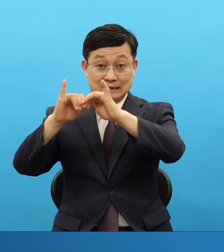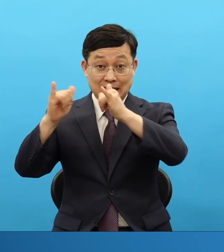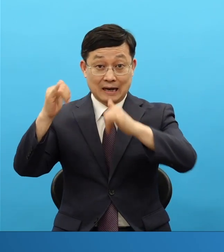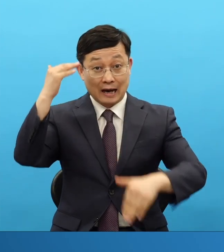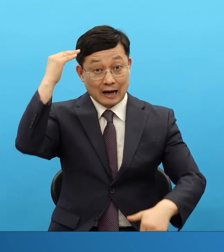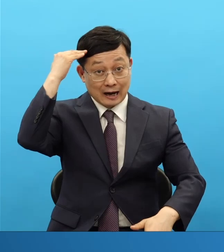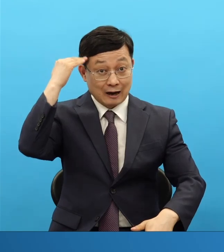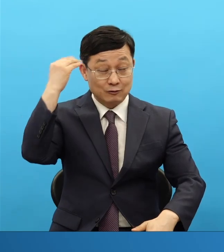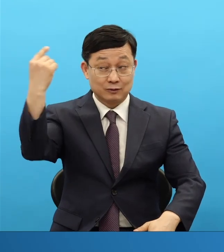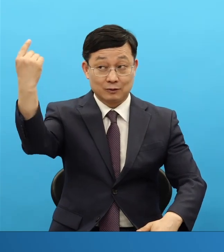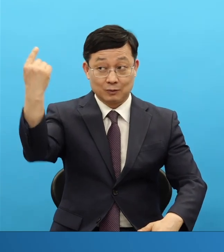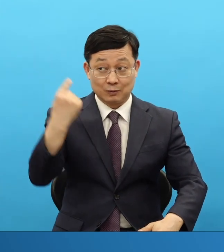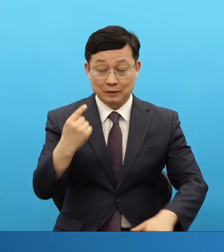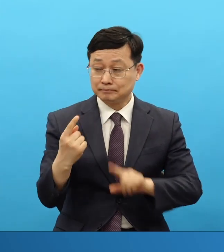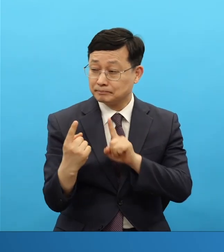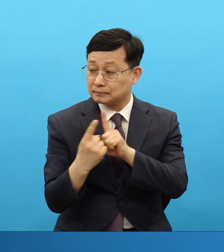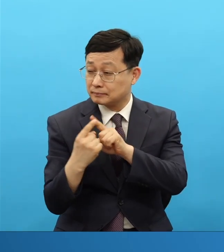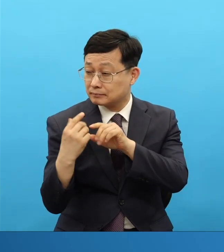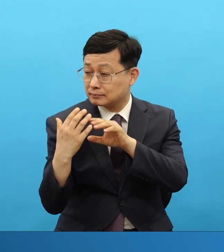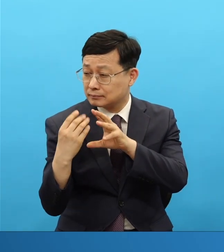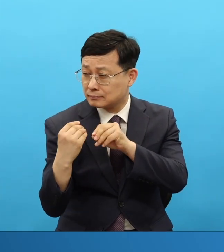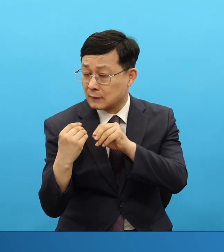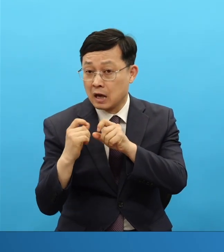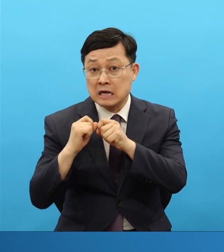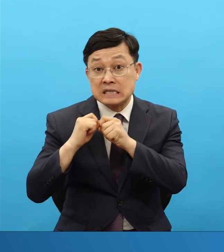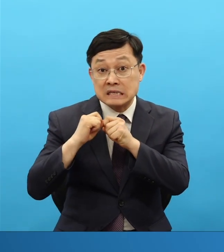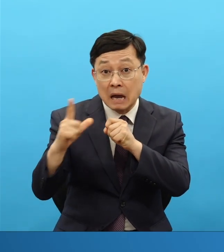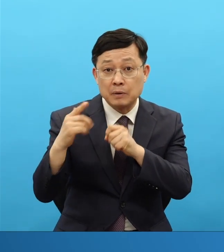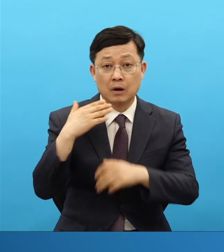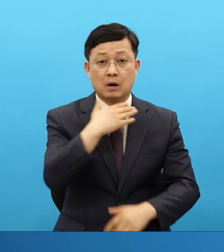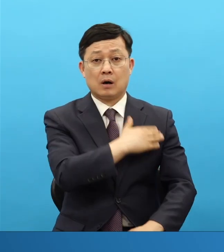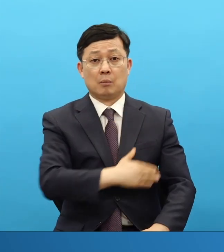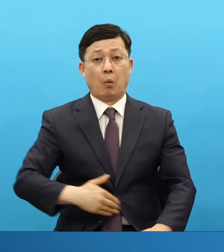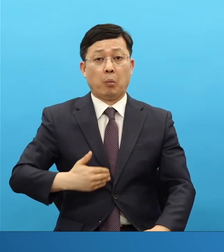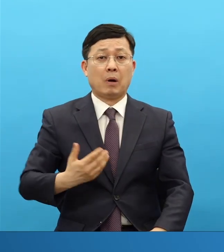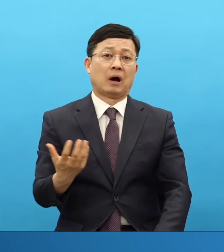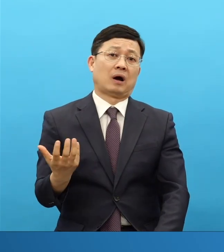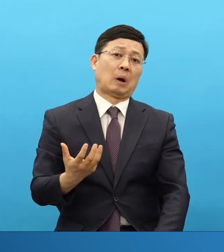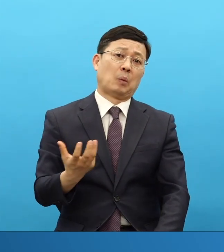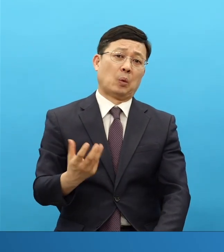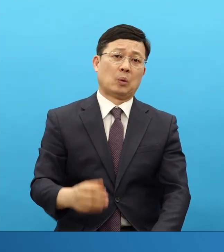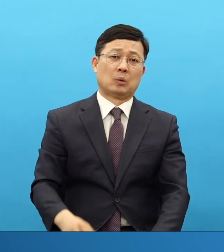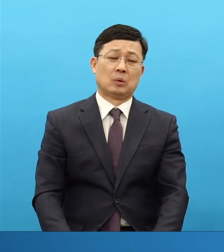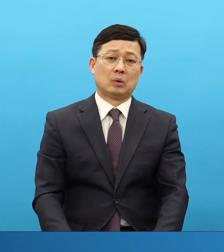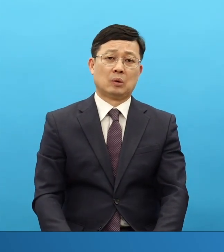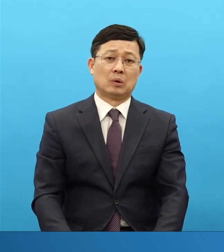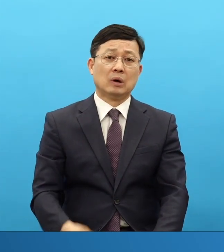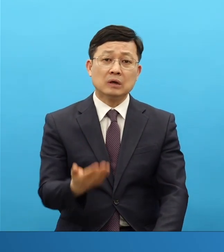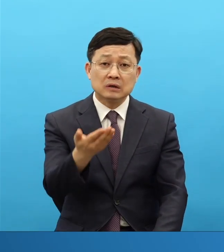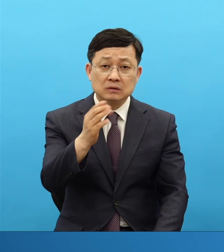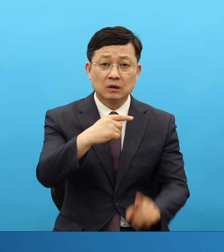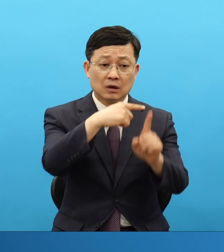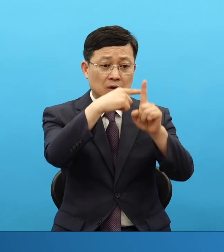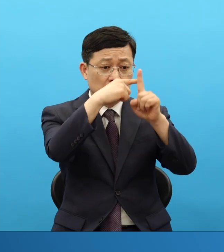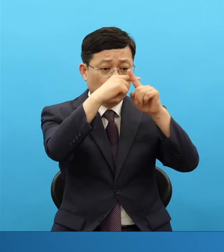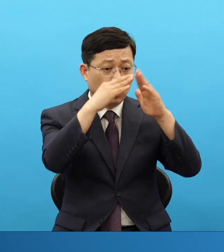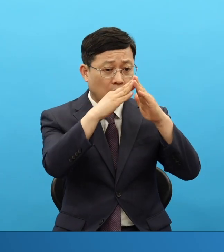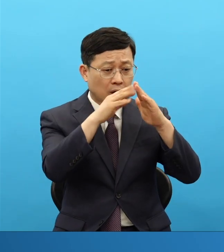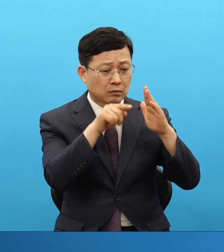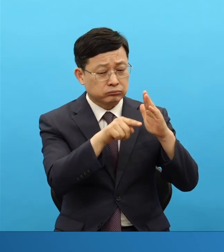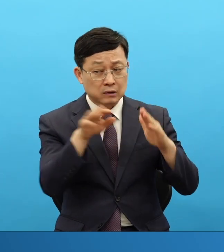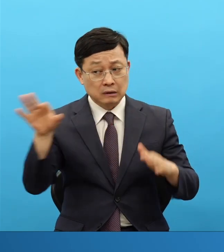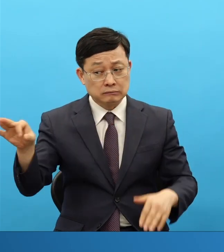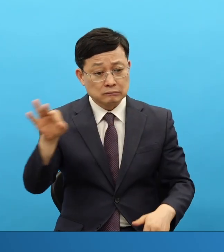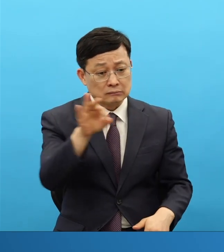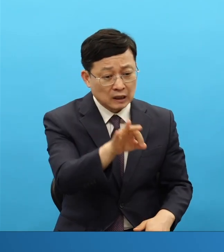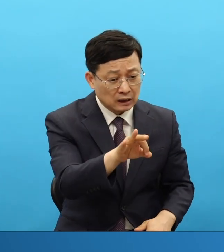lightly, but all those who come from overseas, 있어요. almost all of them are diseased. 그러고 치유할 수 있는 교회는 없어요. But there aren't any churches that can